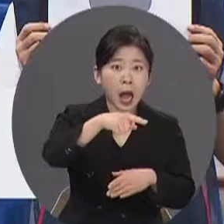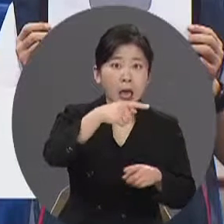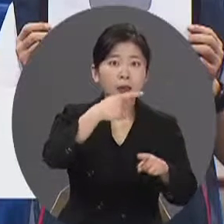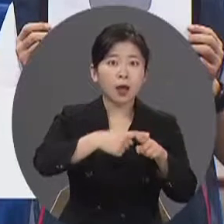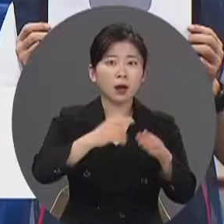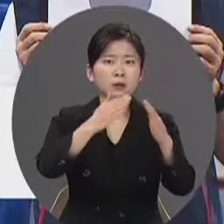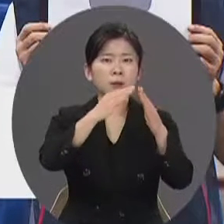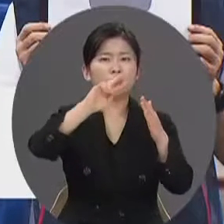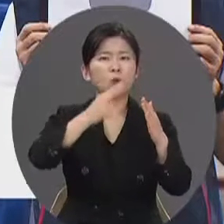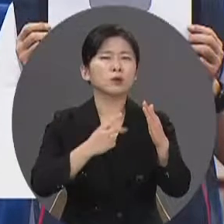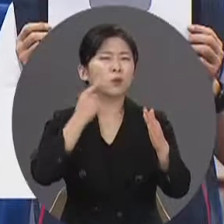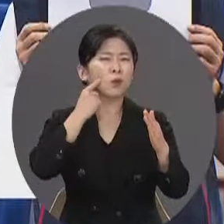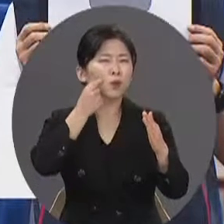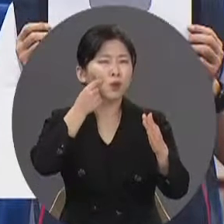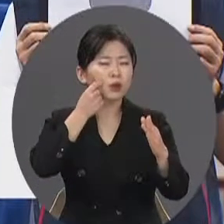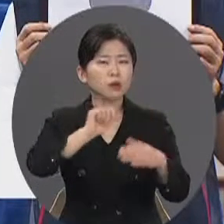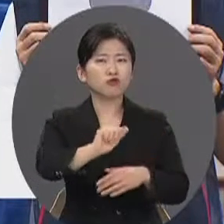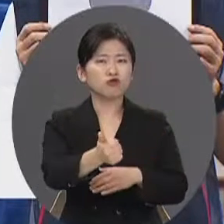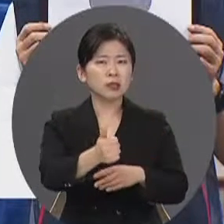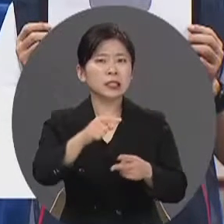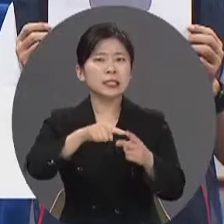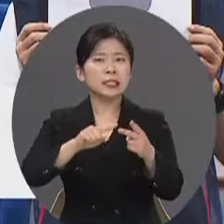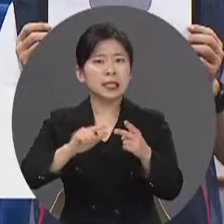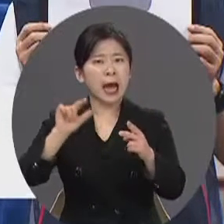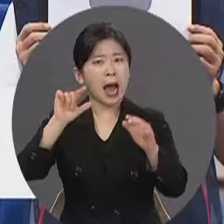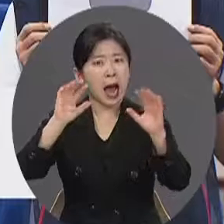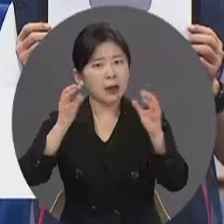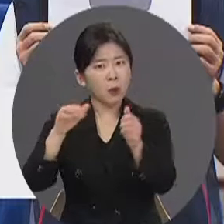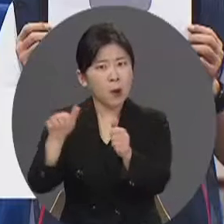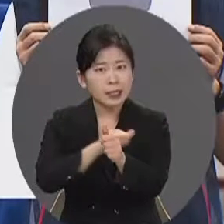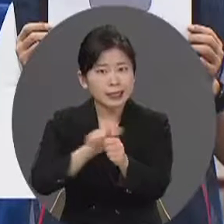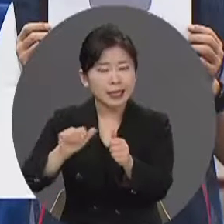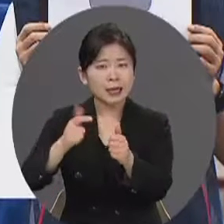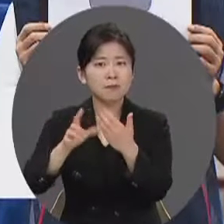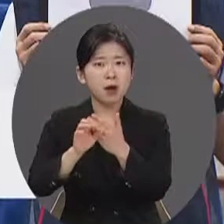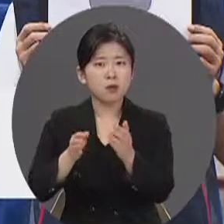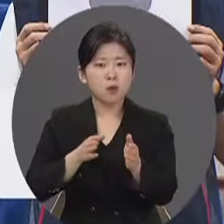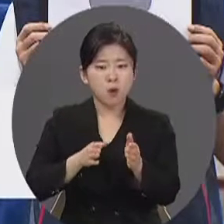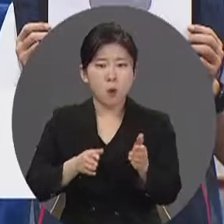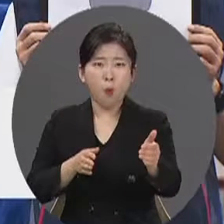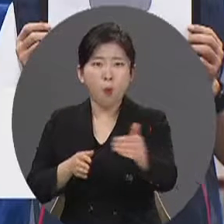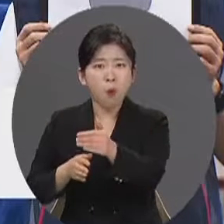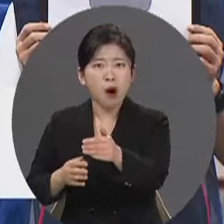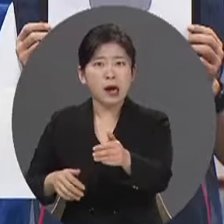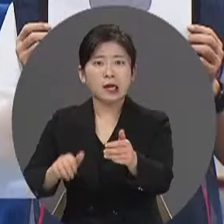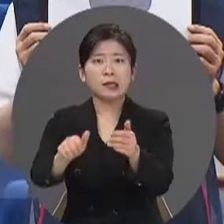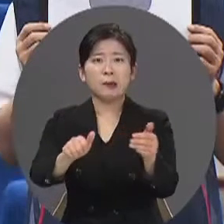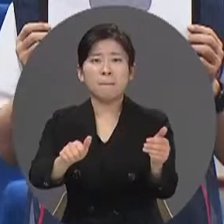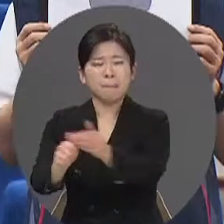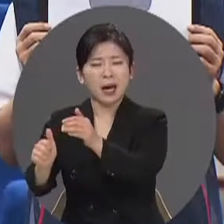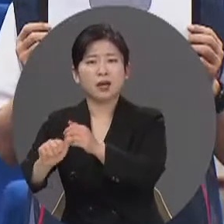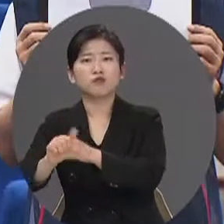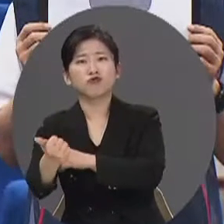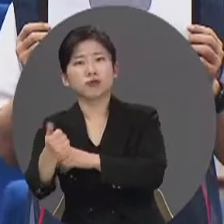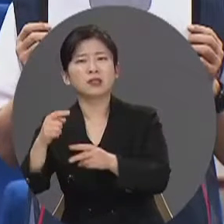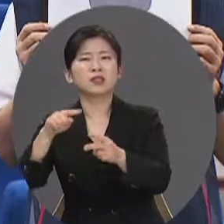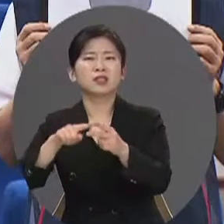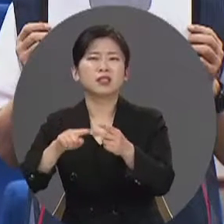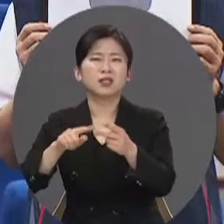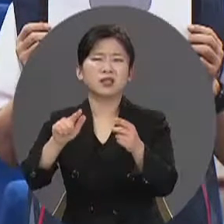아동학대와 우회전 안전사고 같은 사건 사고들이 따라 않는데요 서창 회자가 안전 분야를 되돌아